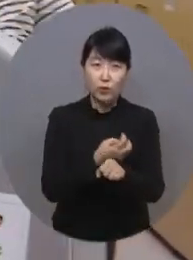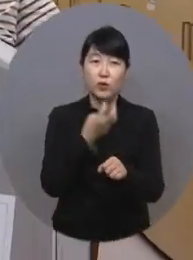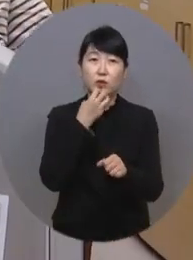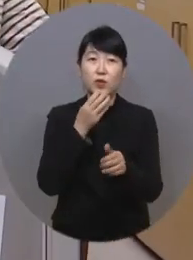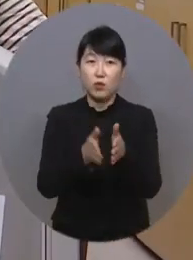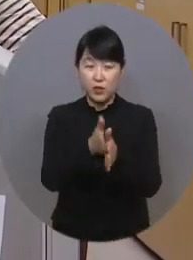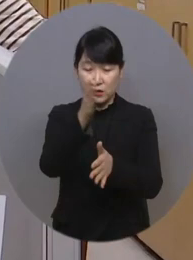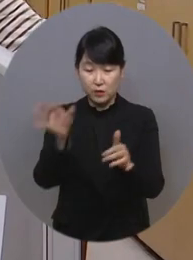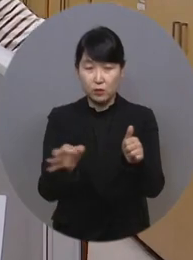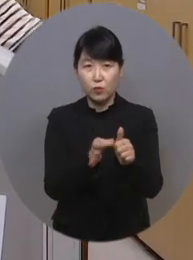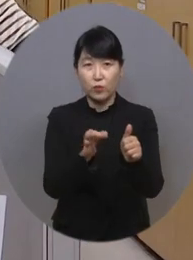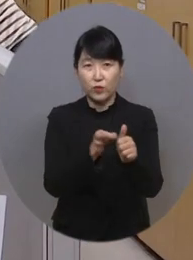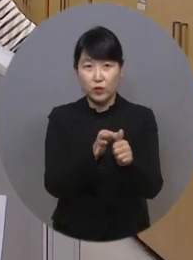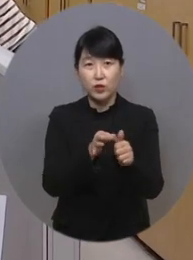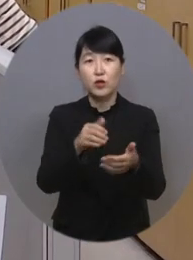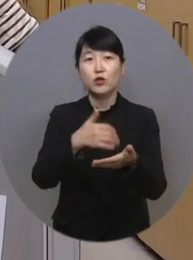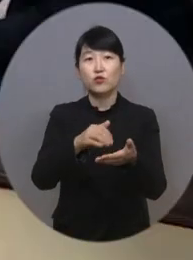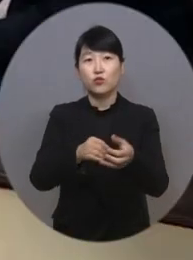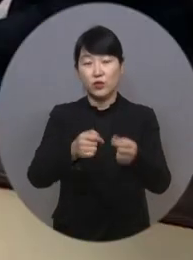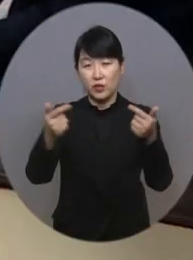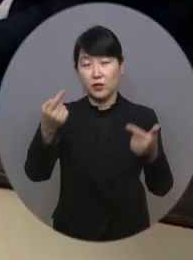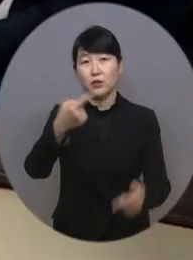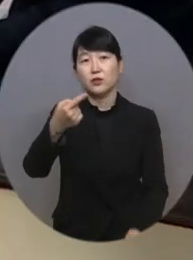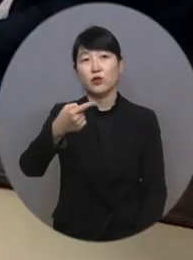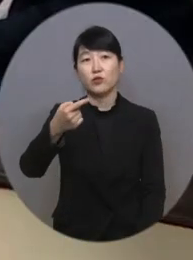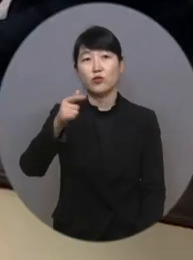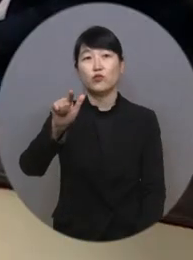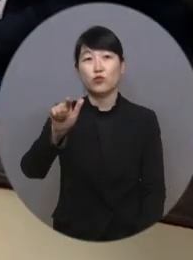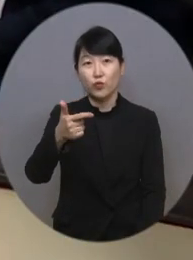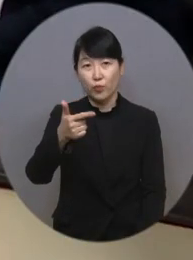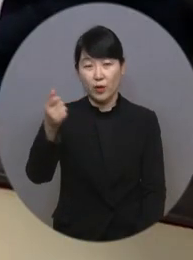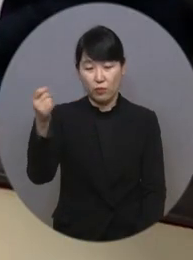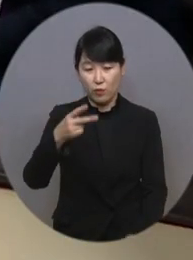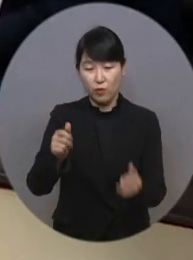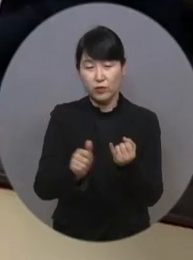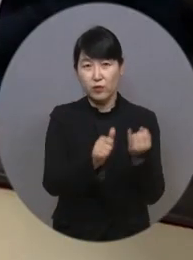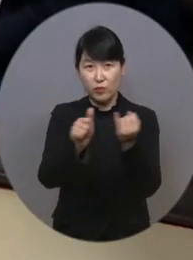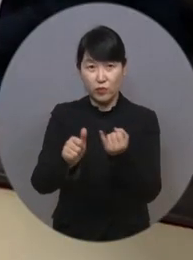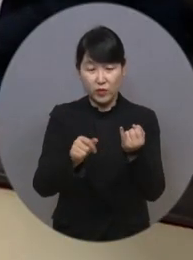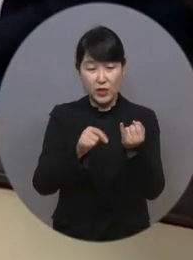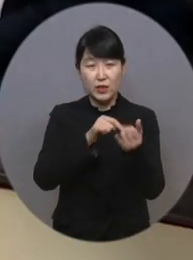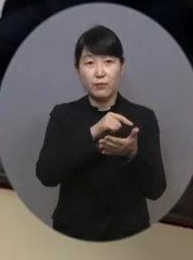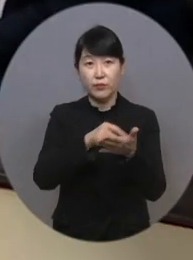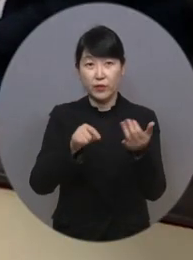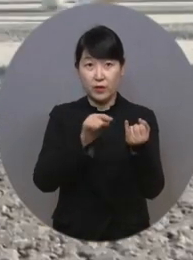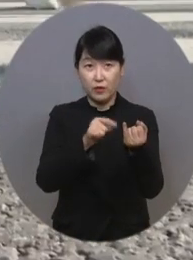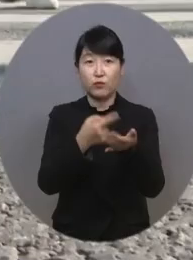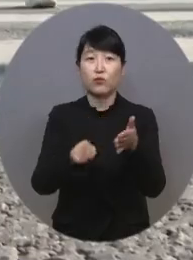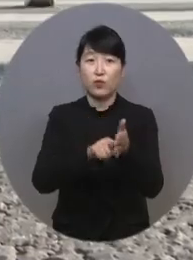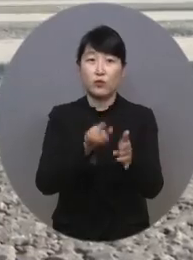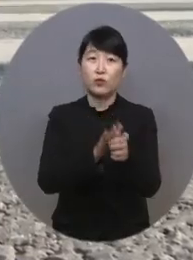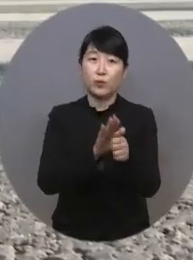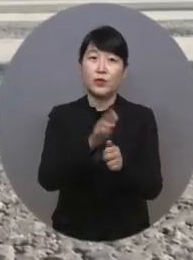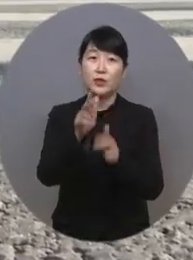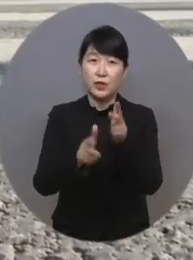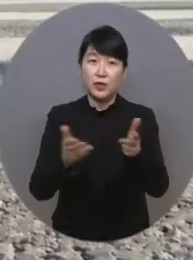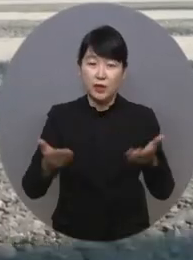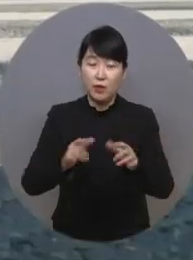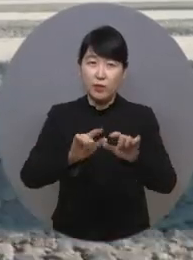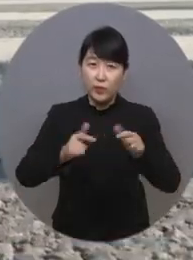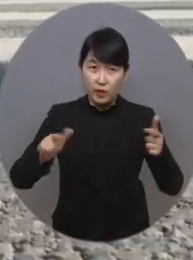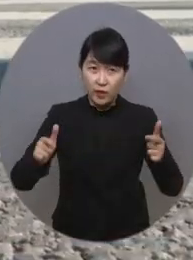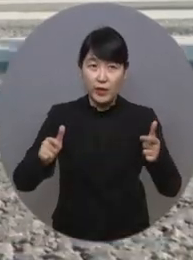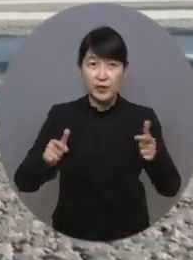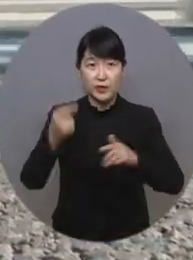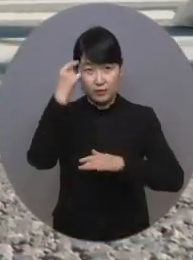안심소득 대상자를 1,600가구로 상향하고 스토킹 피해자를 위한 원스톱 지원 사업을 추진하는 등 사회 안전망 강화에